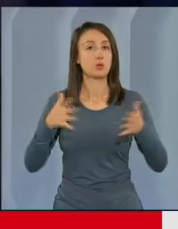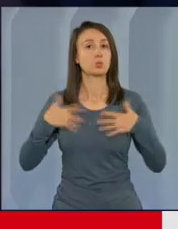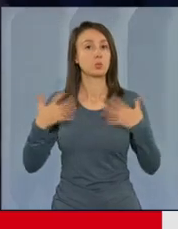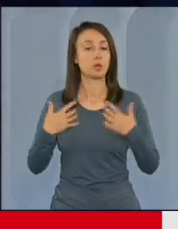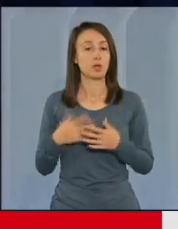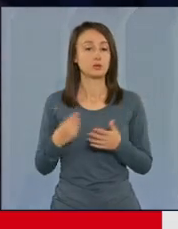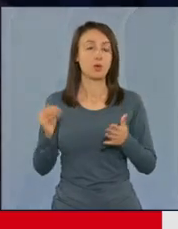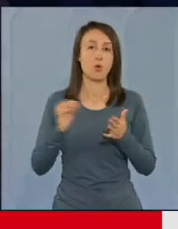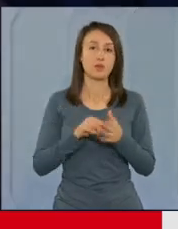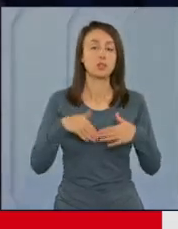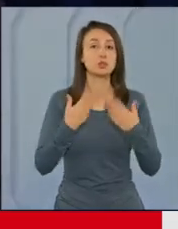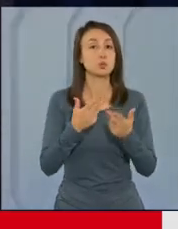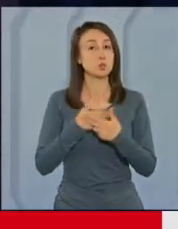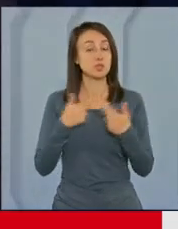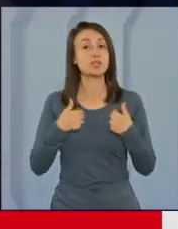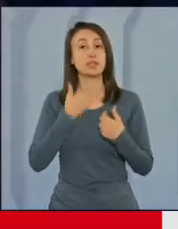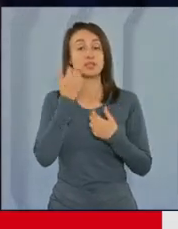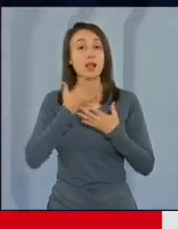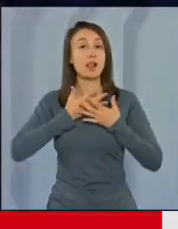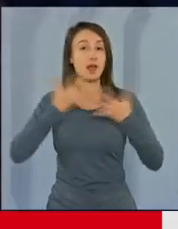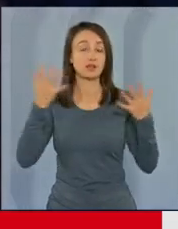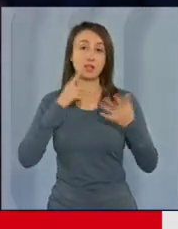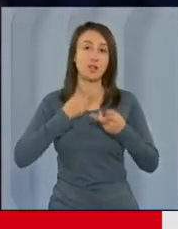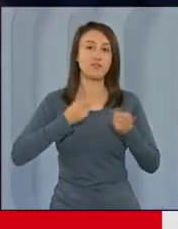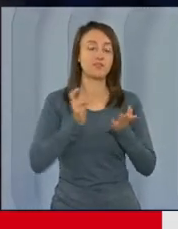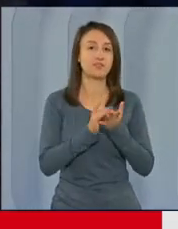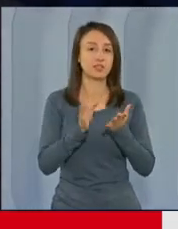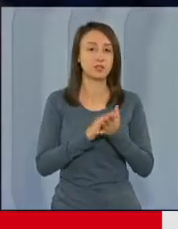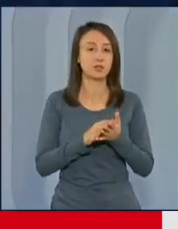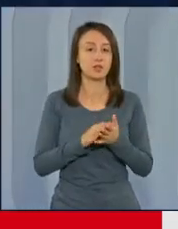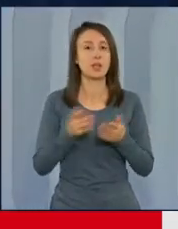Sunt la dispoziția justiției când se clarifică, le înstrăinez